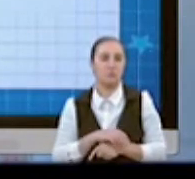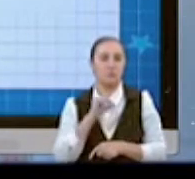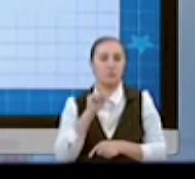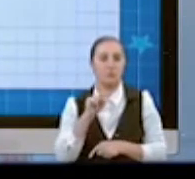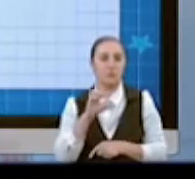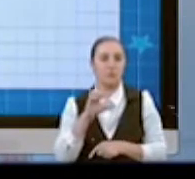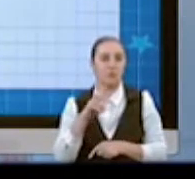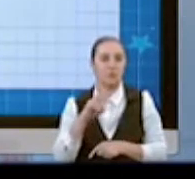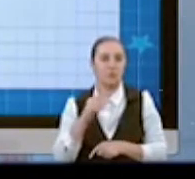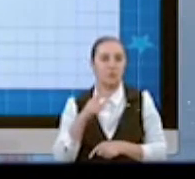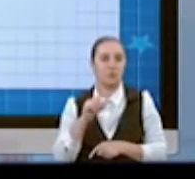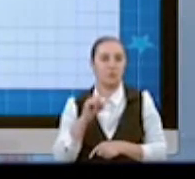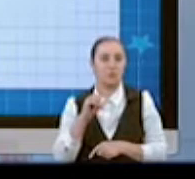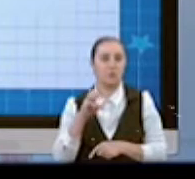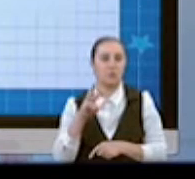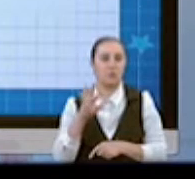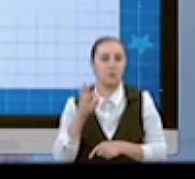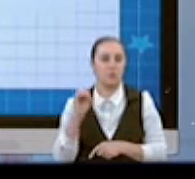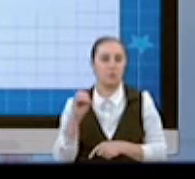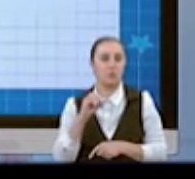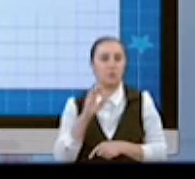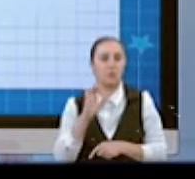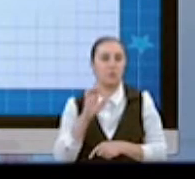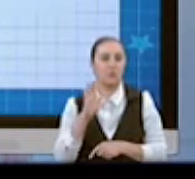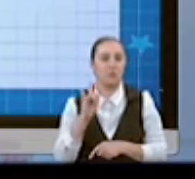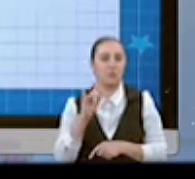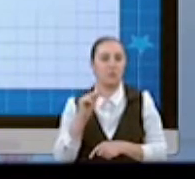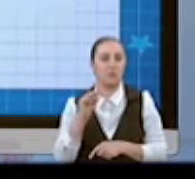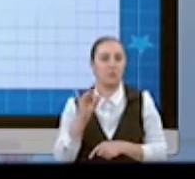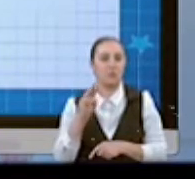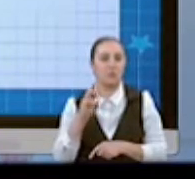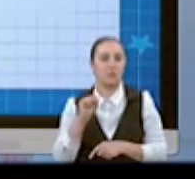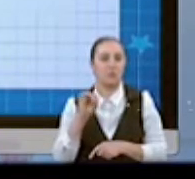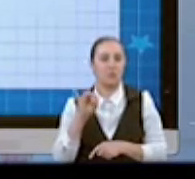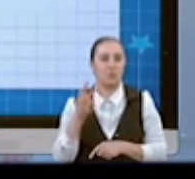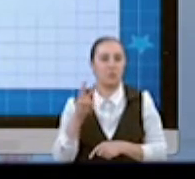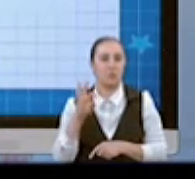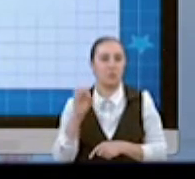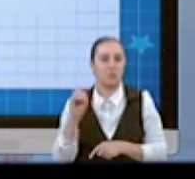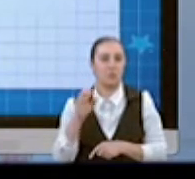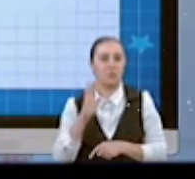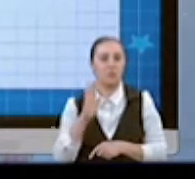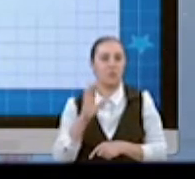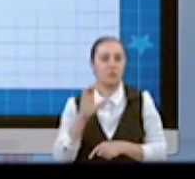А. Слагаемое. Б. Вычитаемое. В. Сумма.